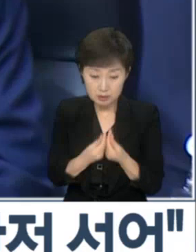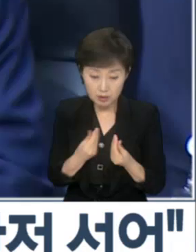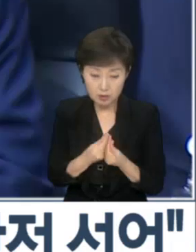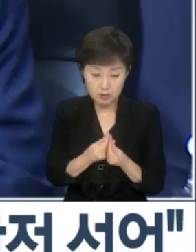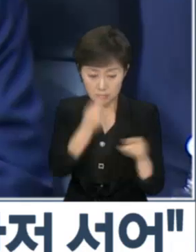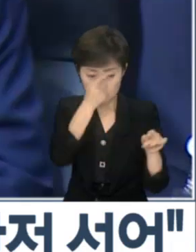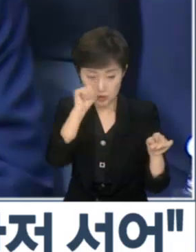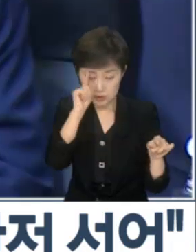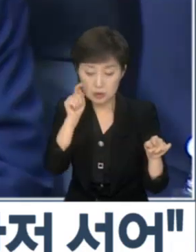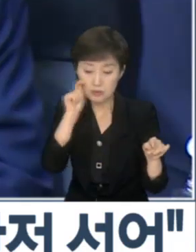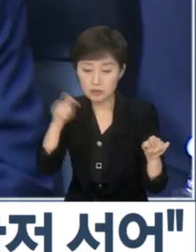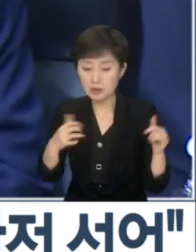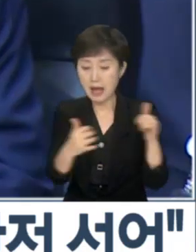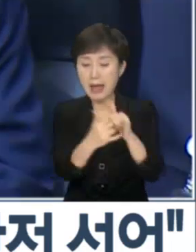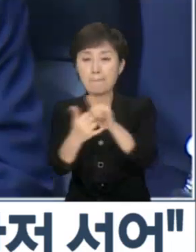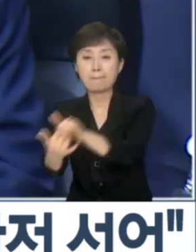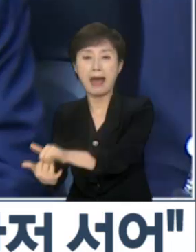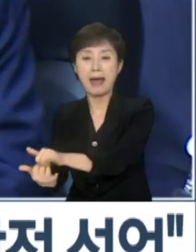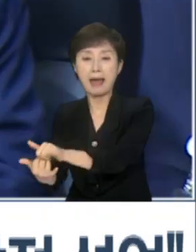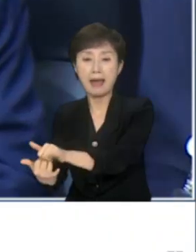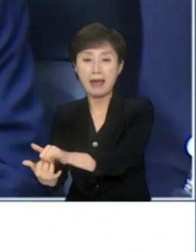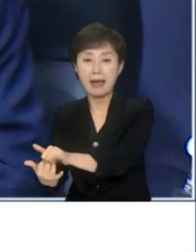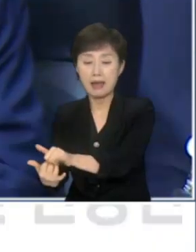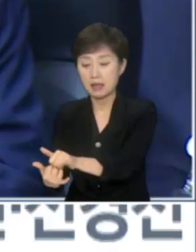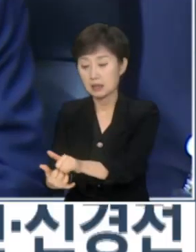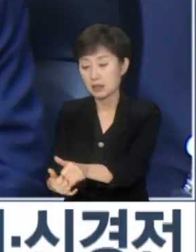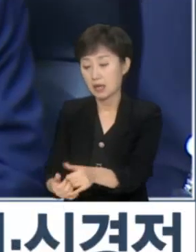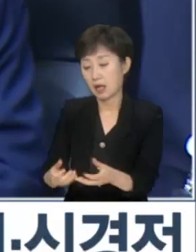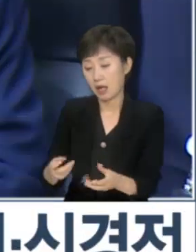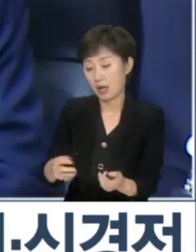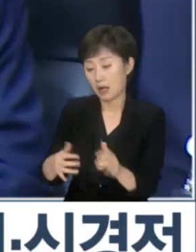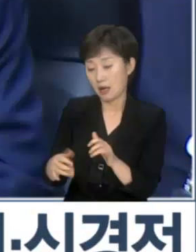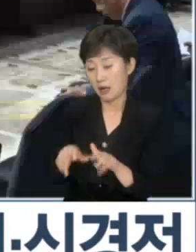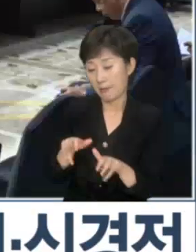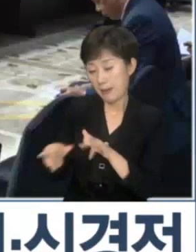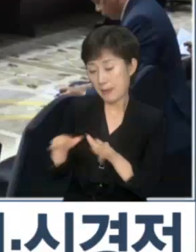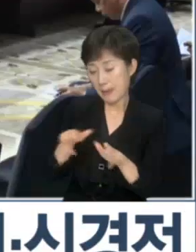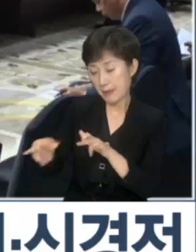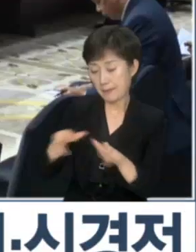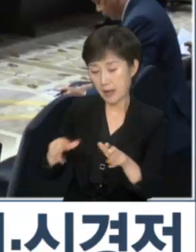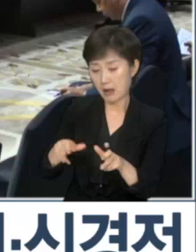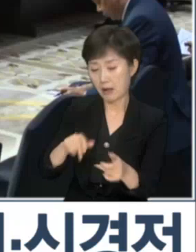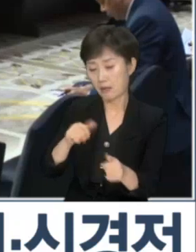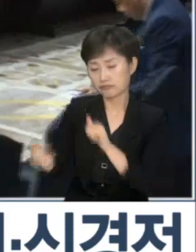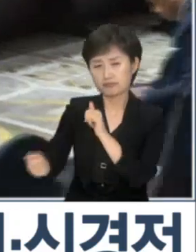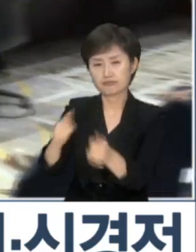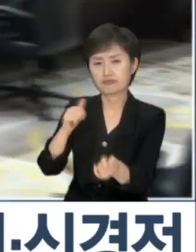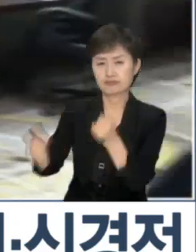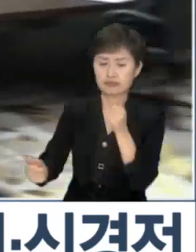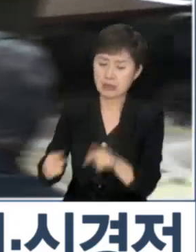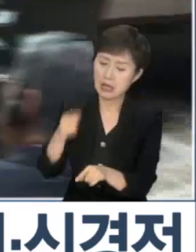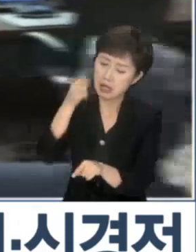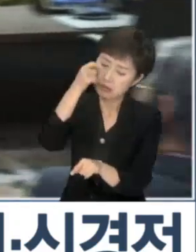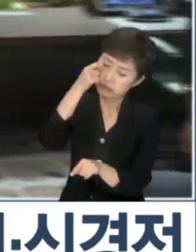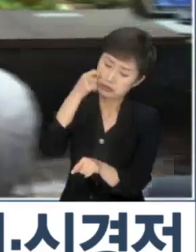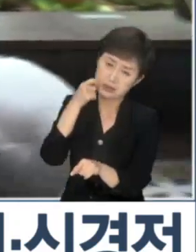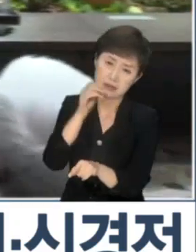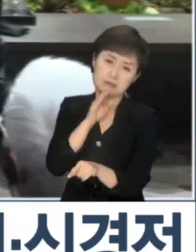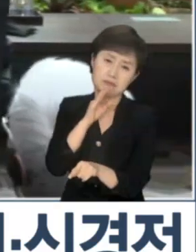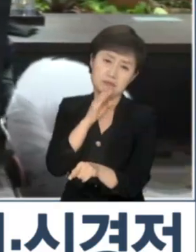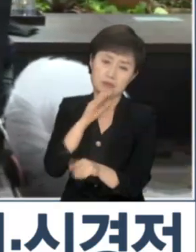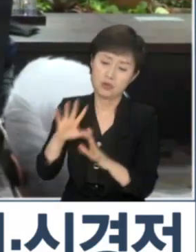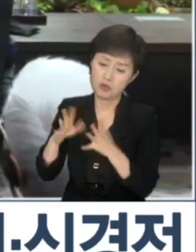우크라이나를 침공해서 우크라니까 그 민간인들이 아무 죄 없는 민간인들이 왜 그렇게 많이 희생이 돼야 되는 겁니까